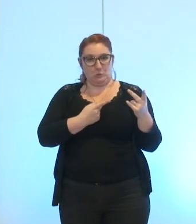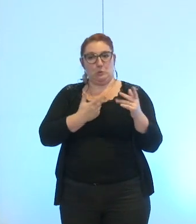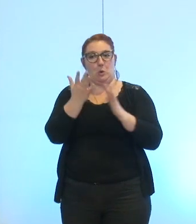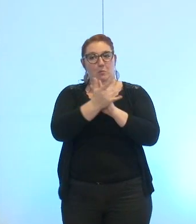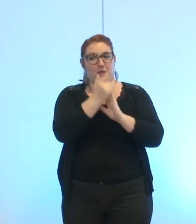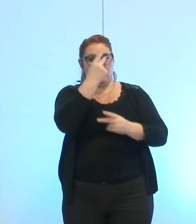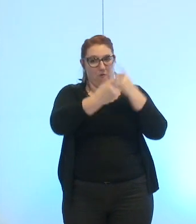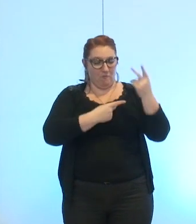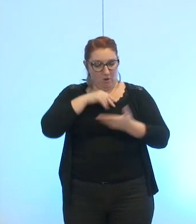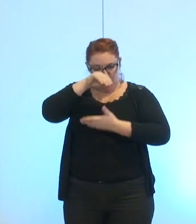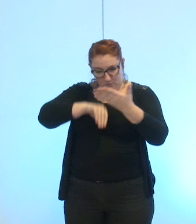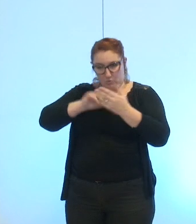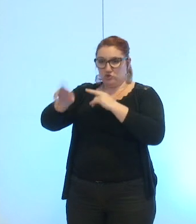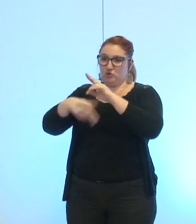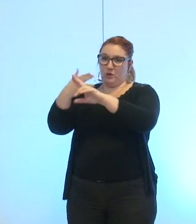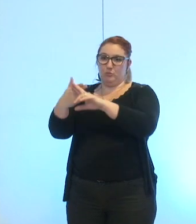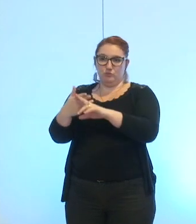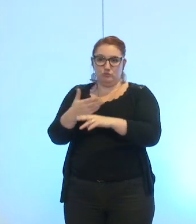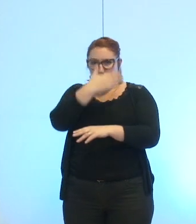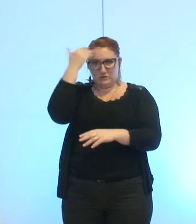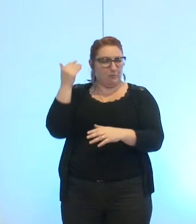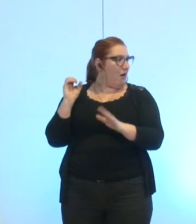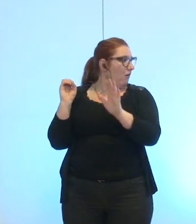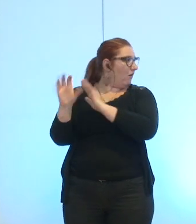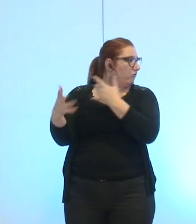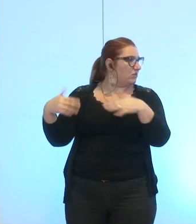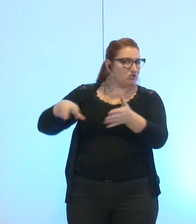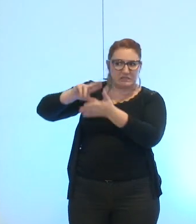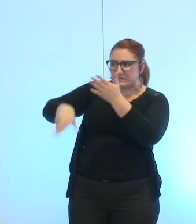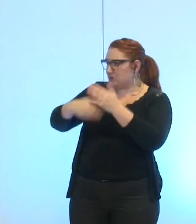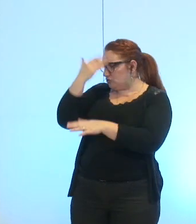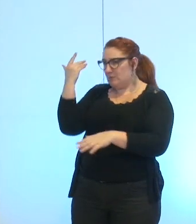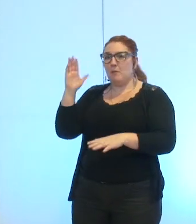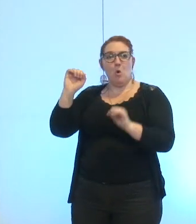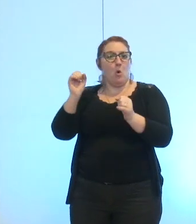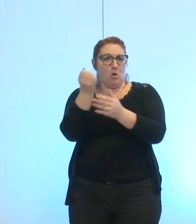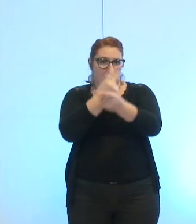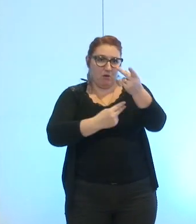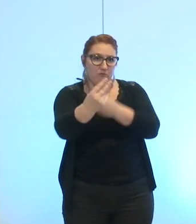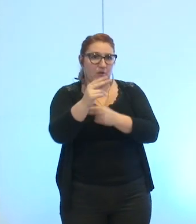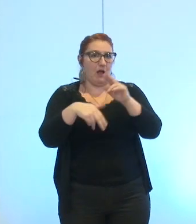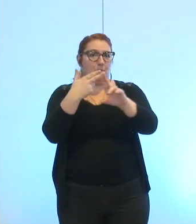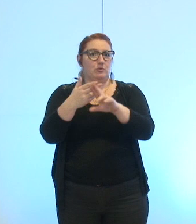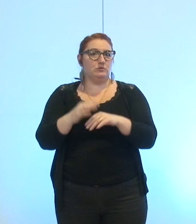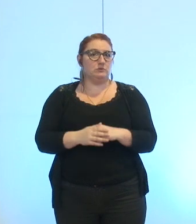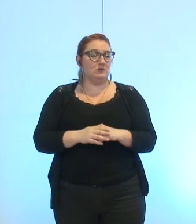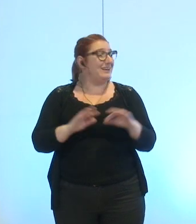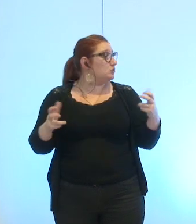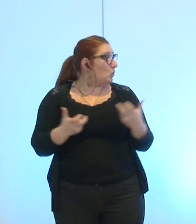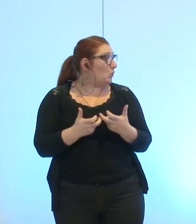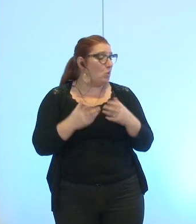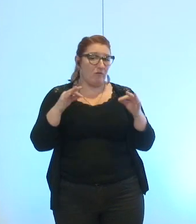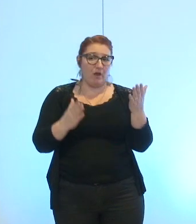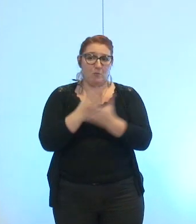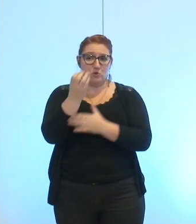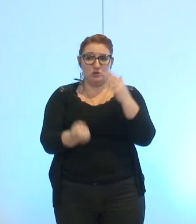j'ai répondu je sais pas si c'est déjà parti d'ailleurs à la signature et donc nous pourrons vous transmettre cette réponse le coût de votre nouveau